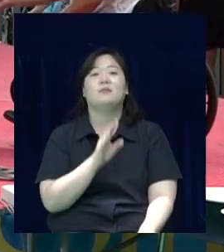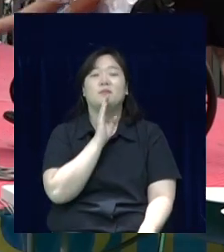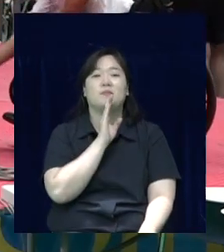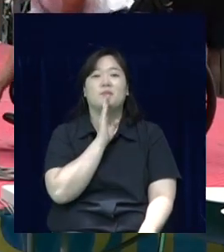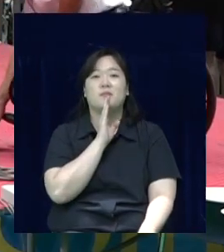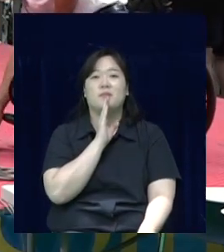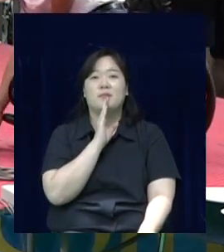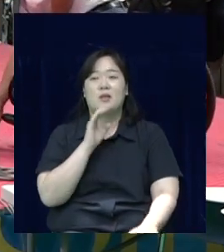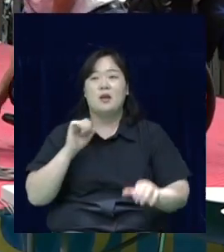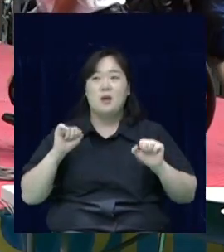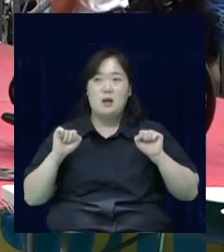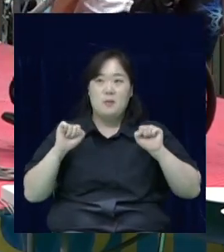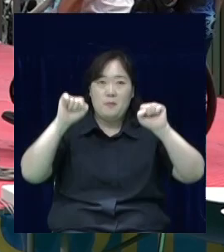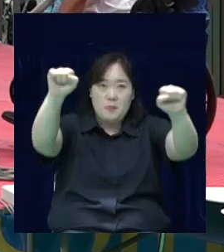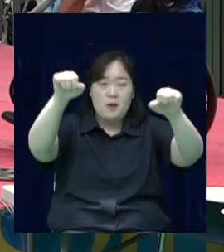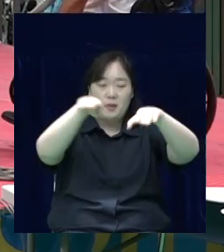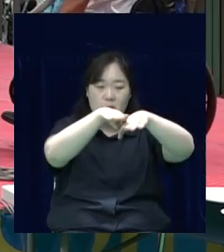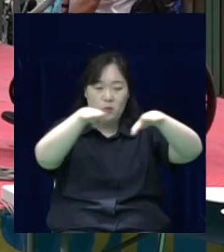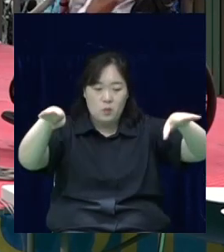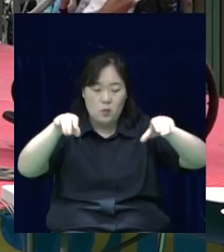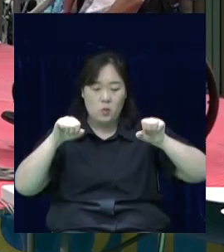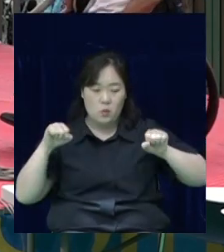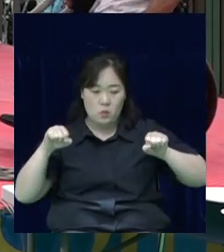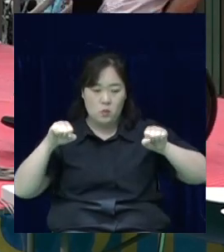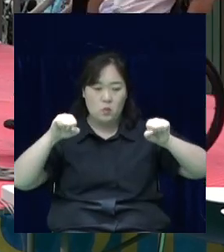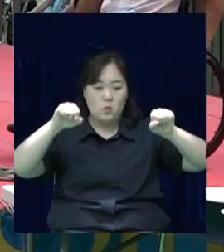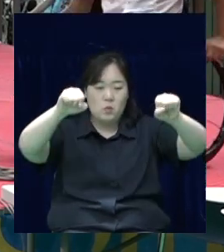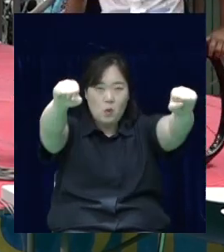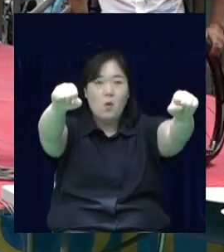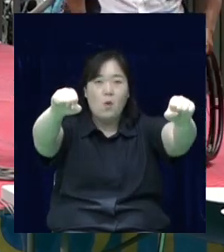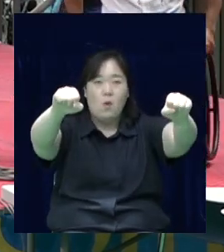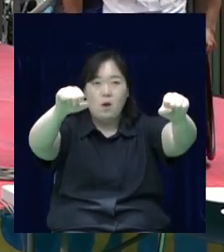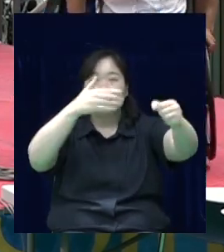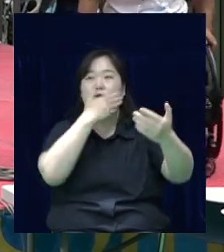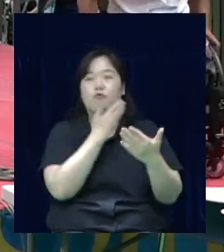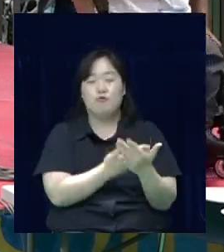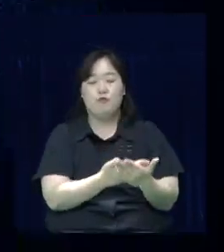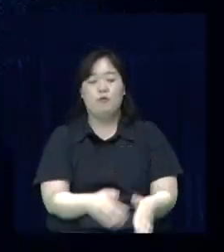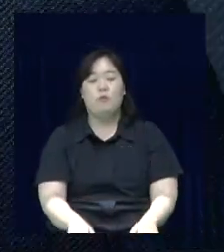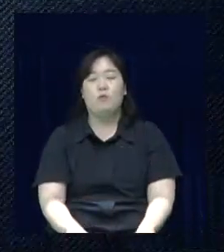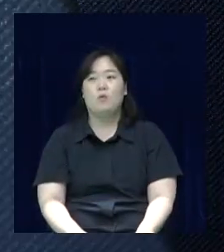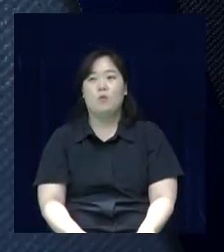발을 얼마만큼 안정되게 수평되게 올리느냐 요 관점에서 보시면 됩니다. 네. 네.